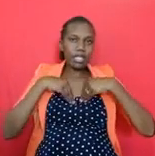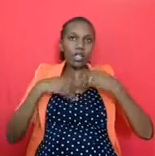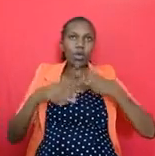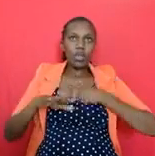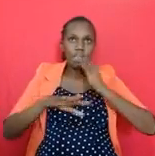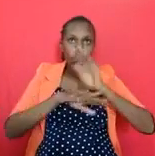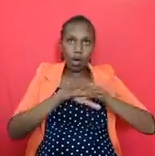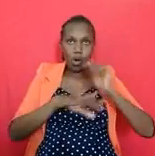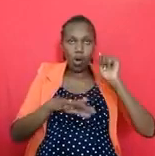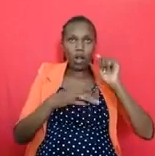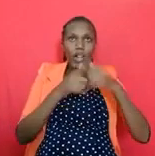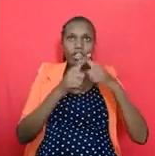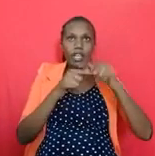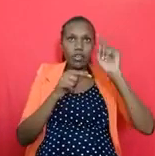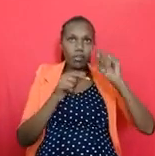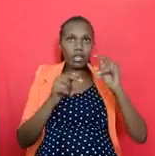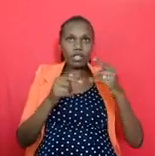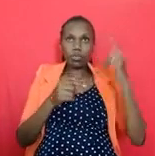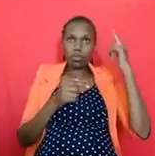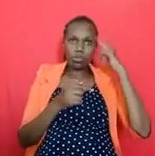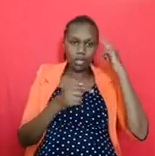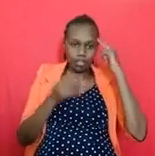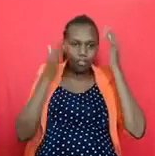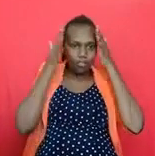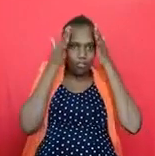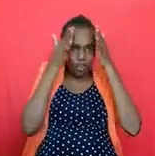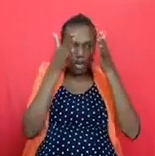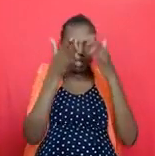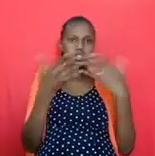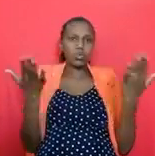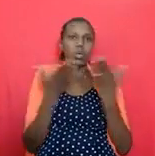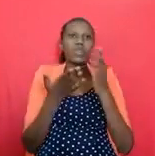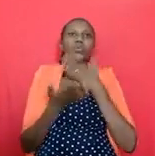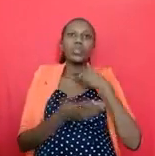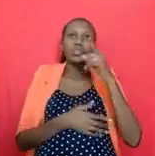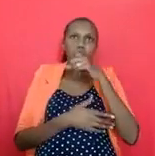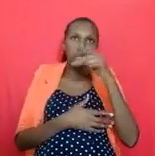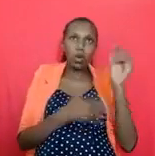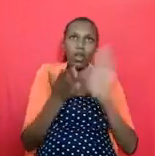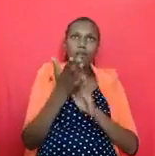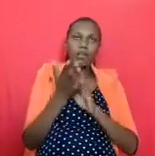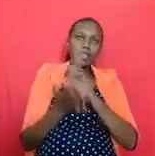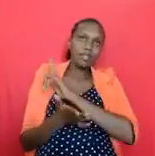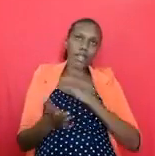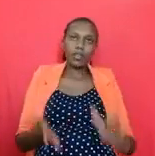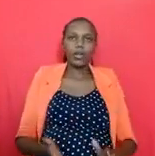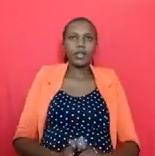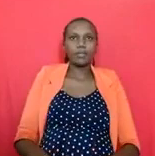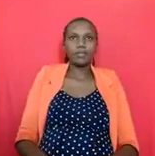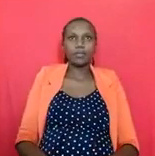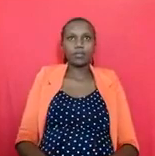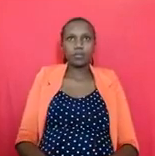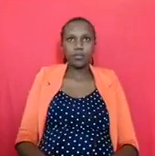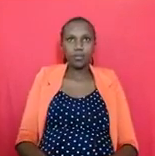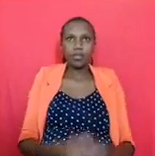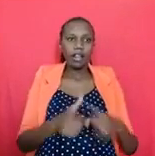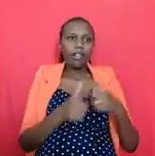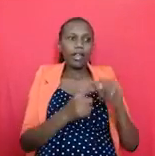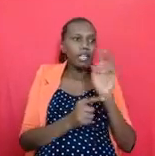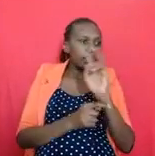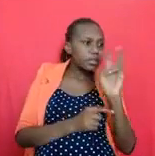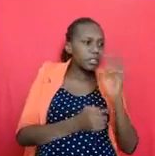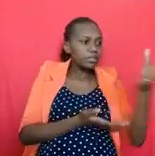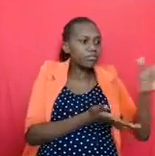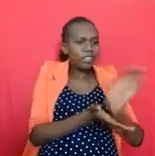gwitu no mwaka tugie na meciria marorete kuria turathie Bwana Yesu asifiwe ugatiga guthie